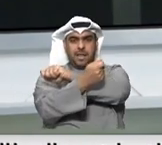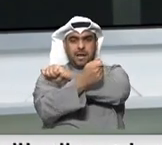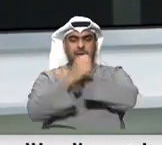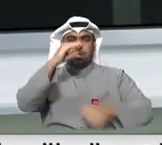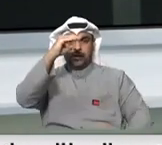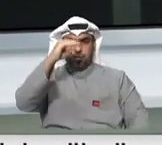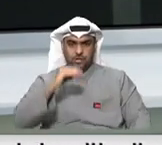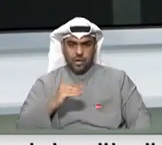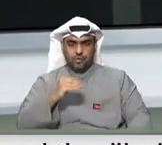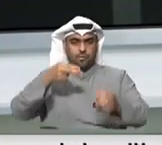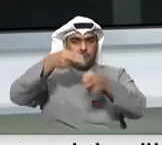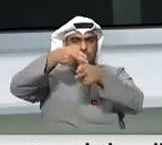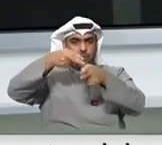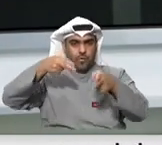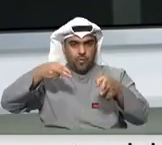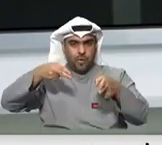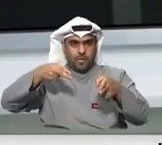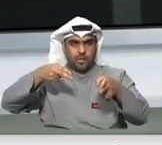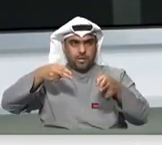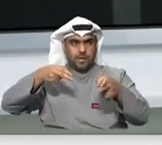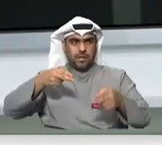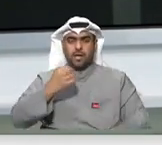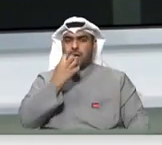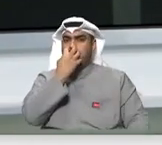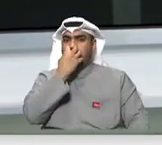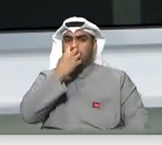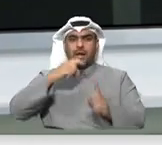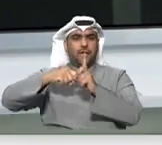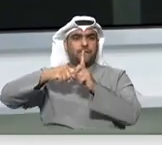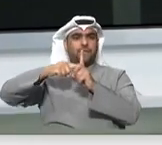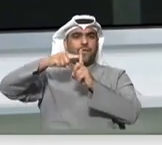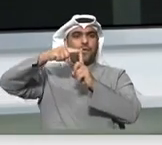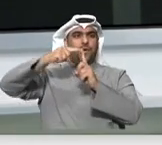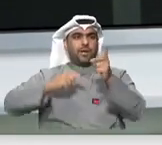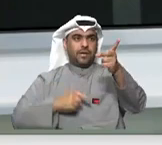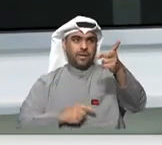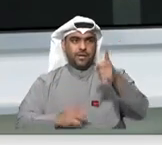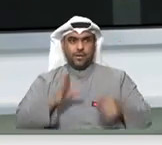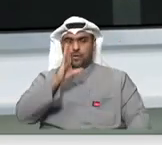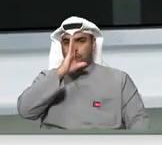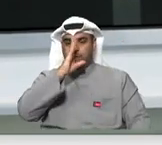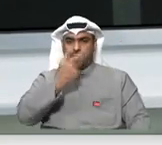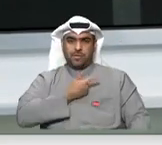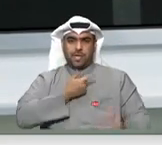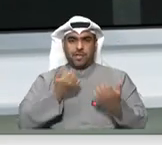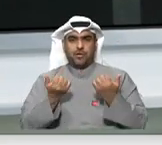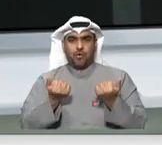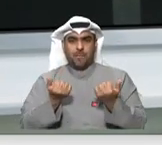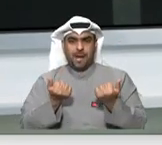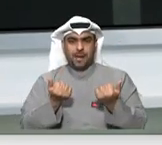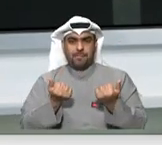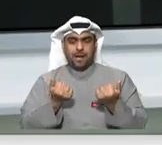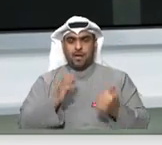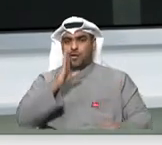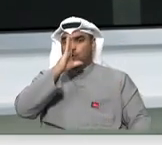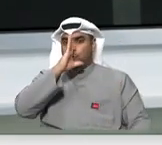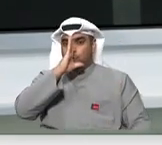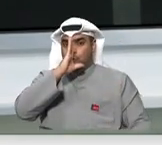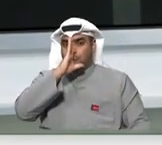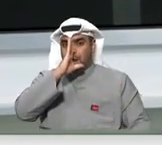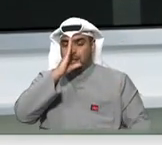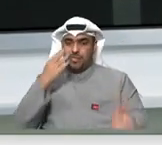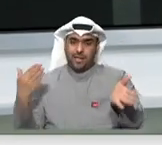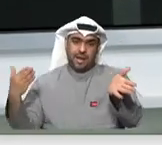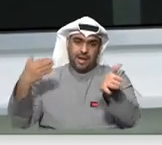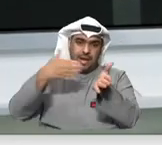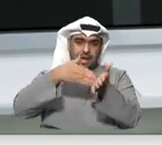الشرقية تؤدي إلى ارتفاع نسبي في درجات الحرارة، تعاود الأجواء الشتوية المعتدلة في بداية الأسبوع